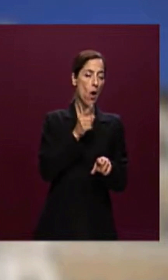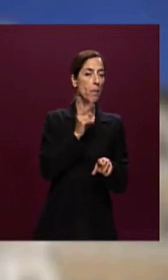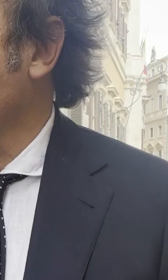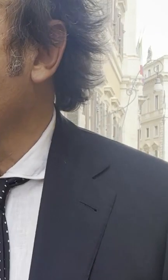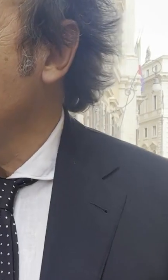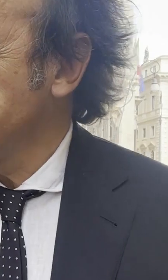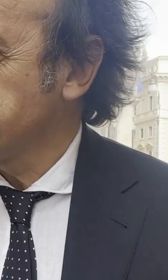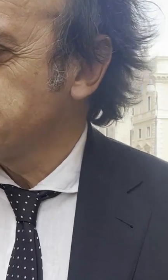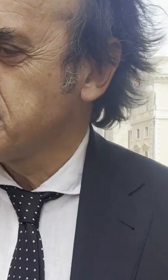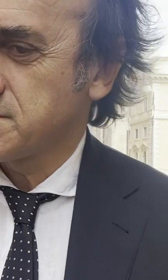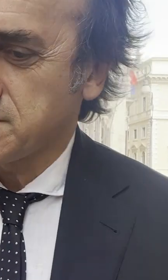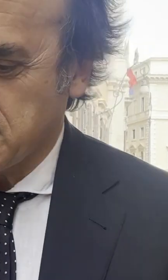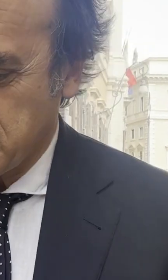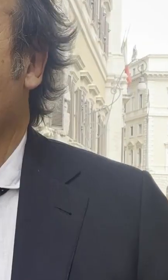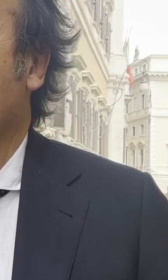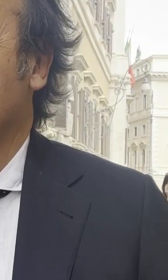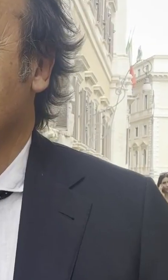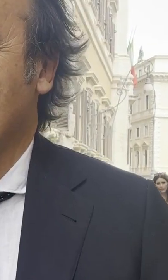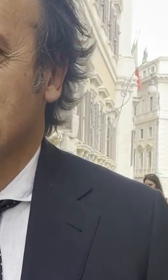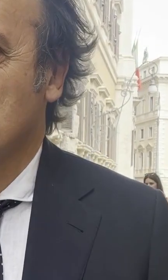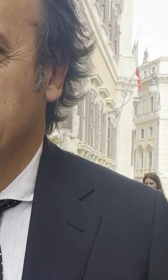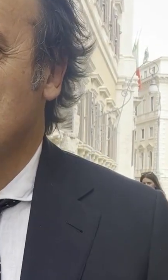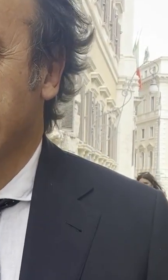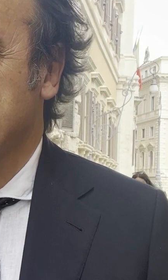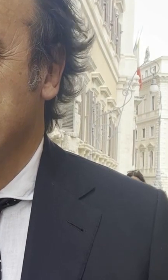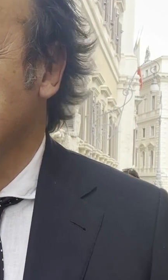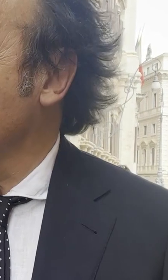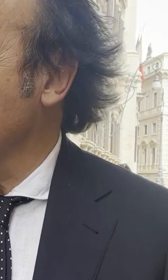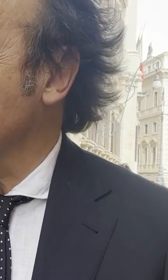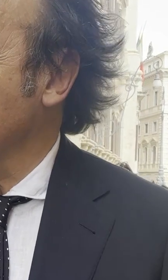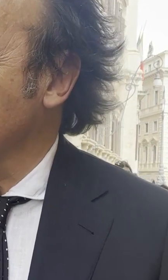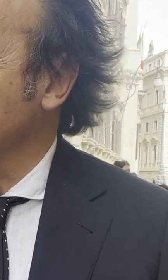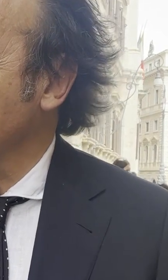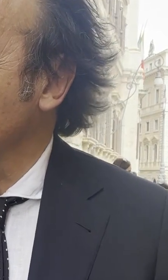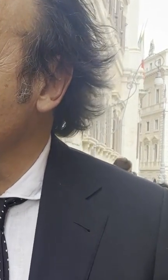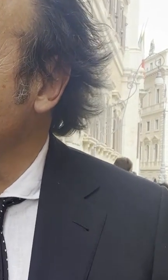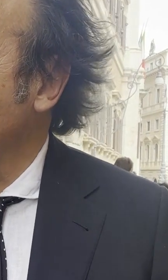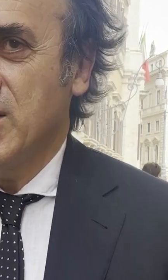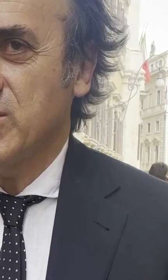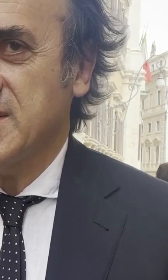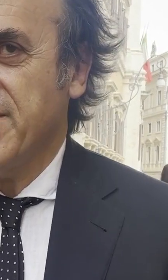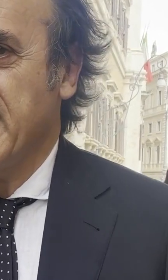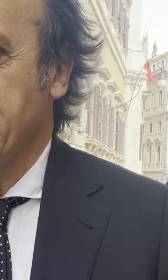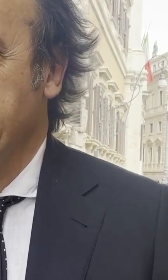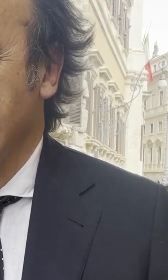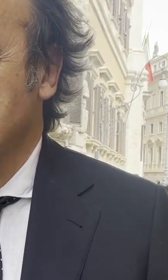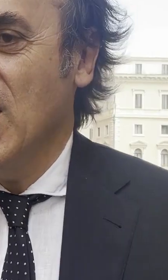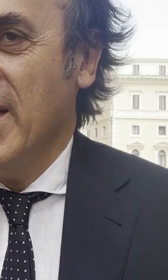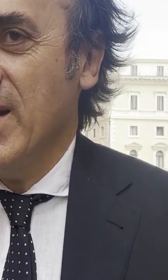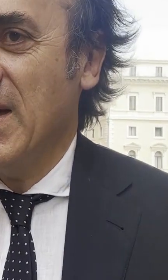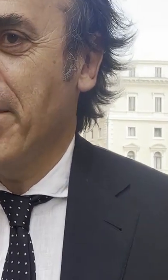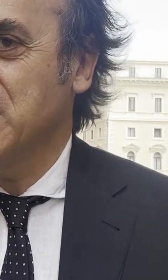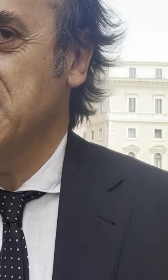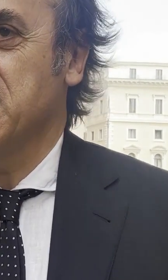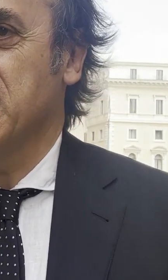po' marce. E che ciliegia è invece il MES? È una ciliegia cattiva in relazione a quello che sta facendo l'Italia. Non ratificare il MES